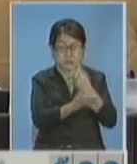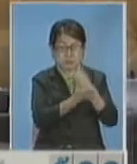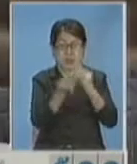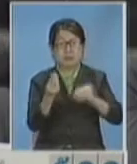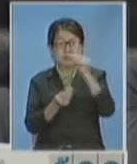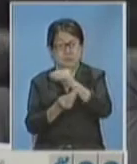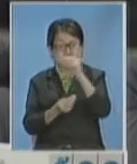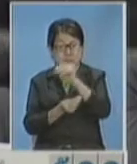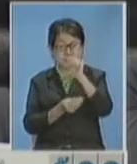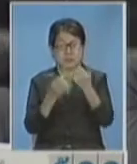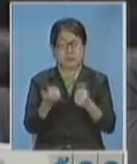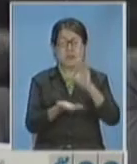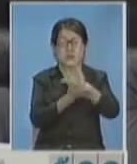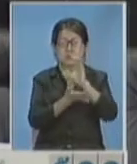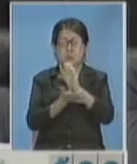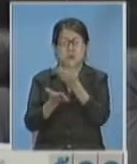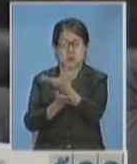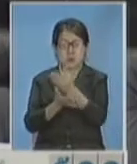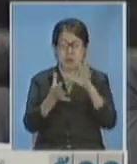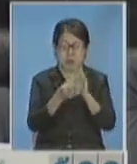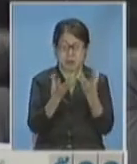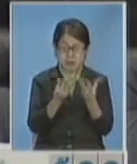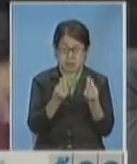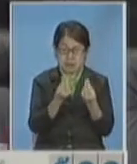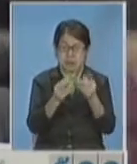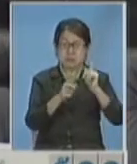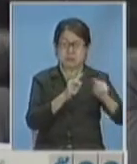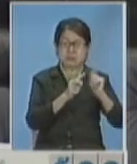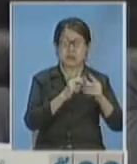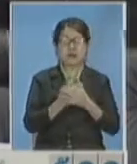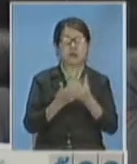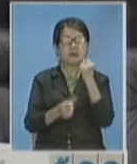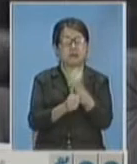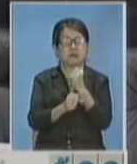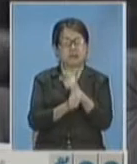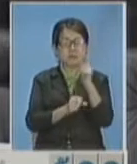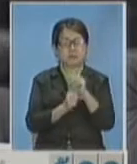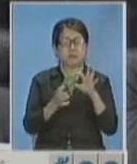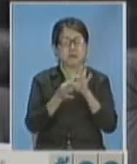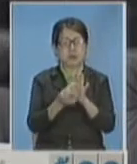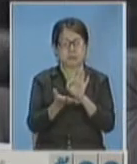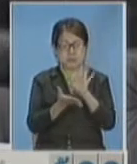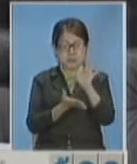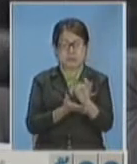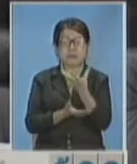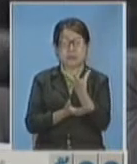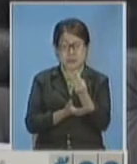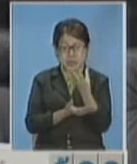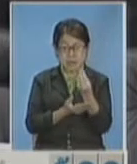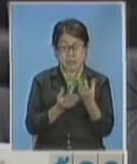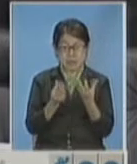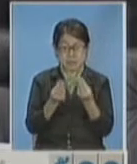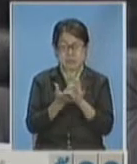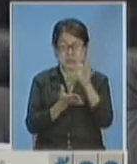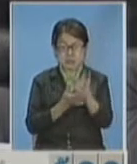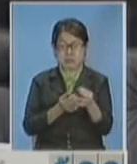นแต่การของบกองทุนอสังหาริมทรัพย์ครั้งนี้เป็นการของบไปซื้อที่ดินซึ่งมันเป็นงบลงทุ